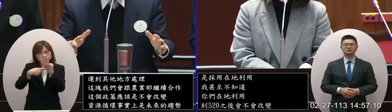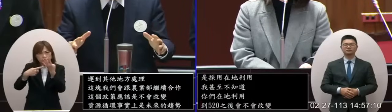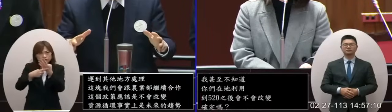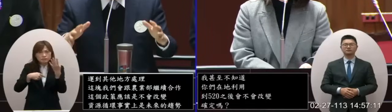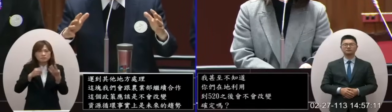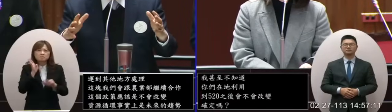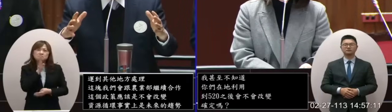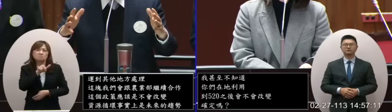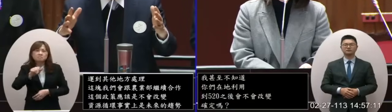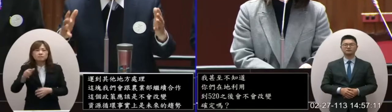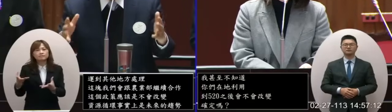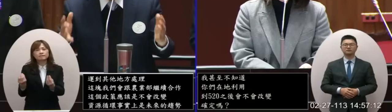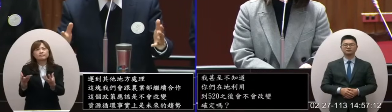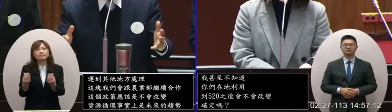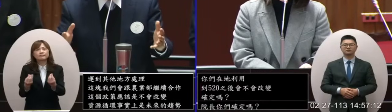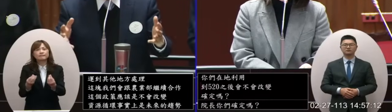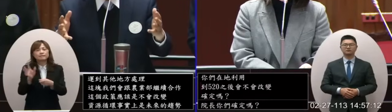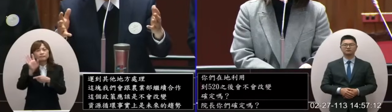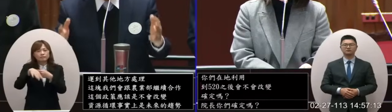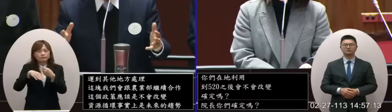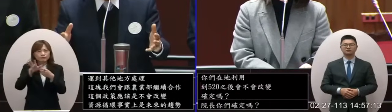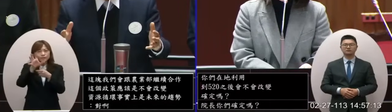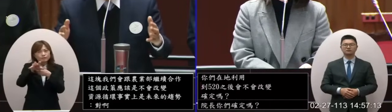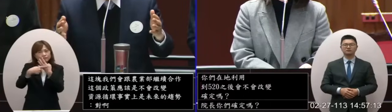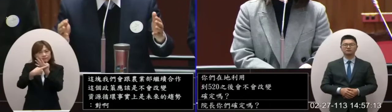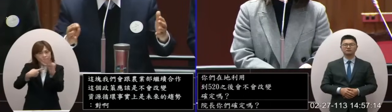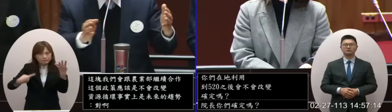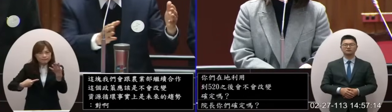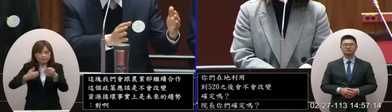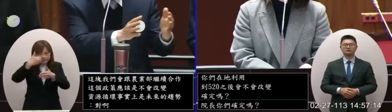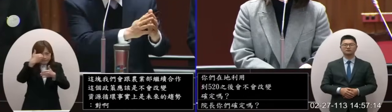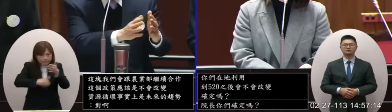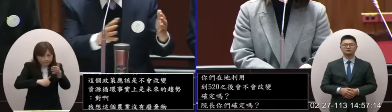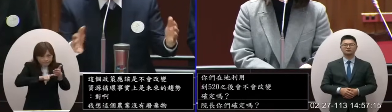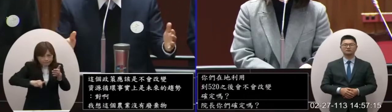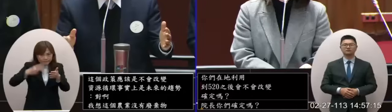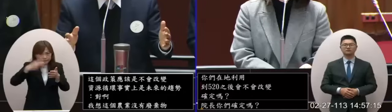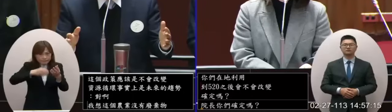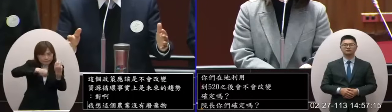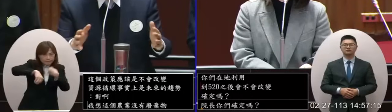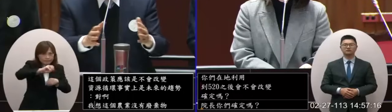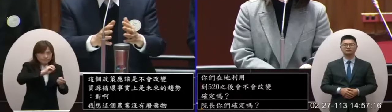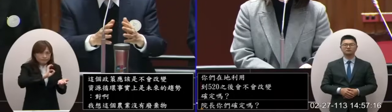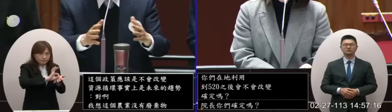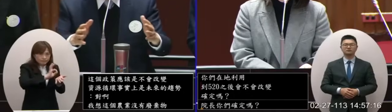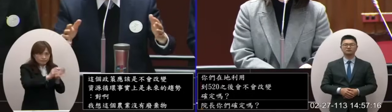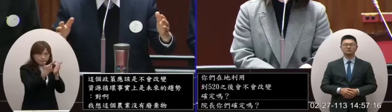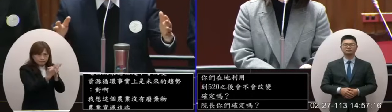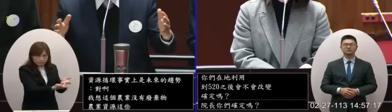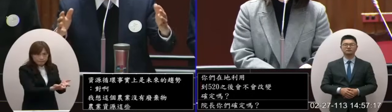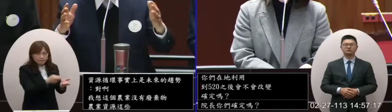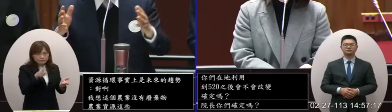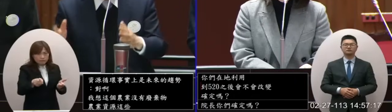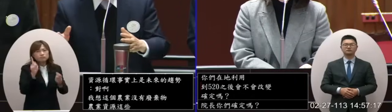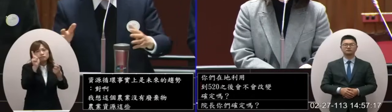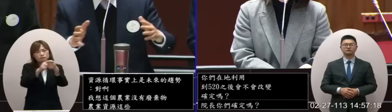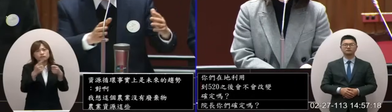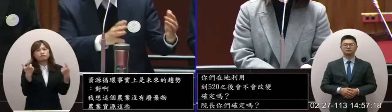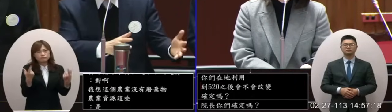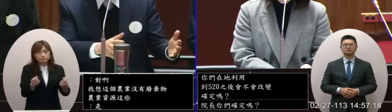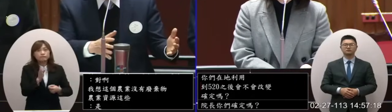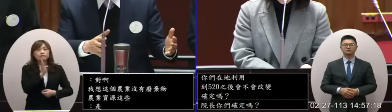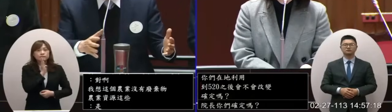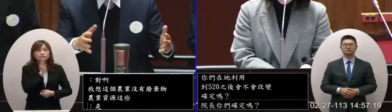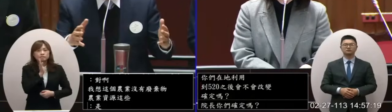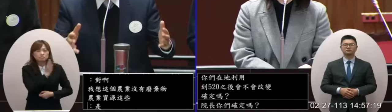源啊、哦、这些 剩余资产 的这个再利用，我们是一定是一贯的，而且不管是在现在